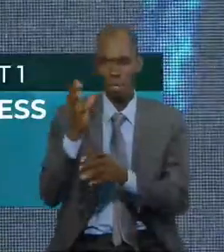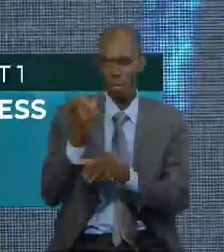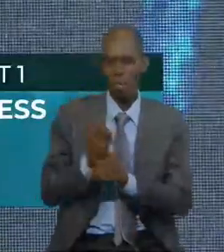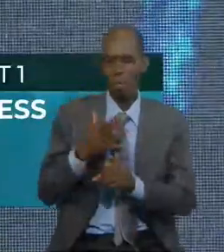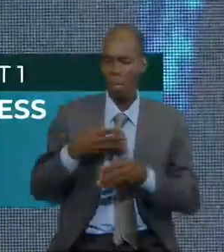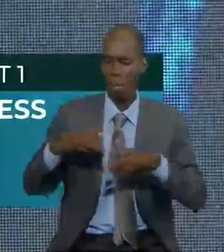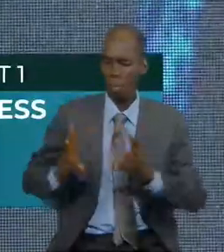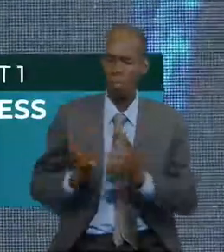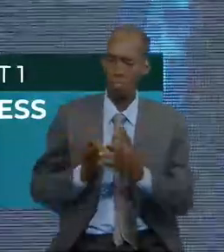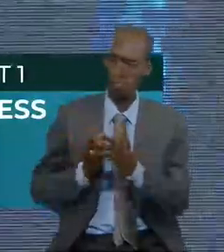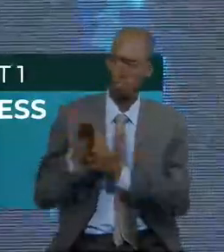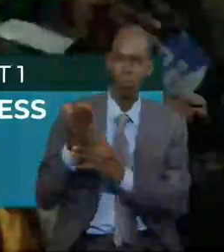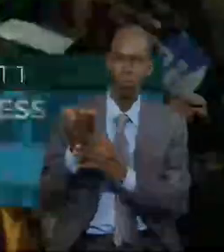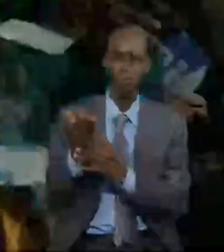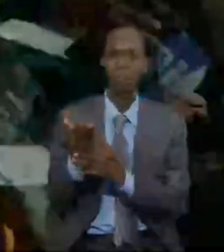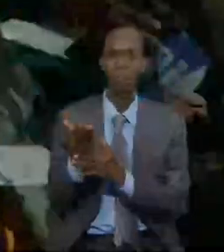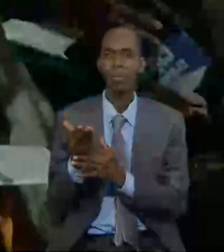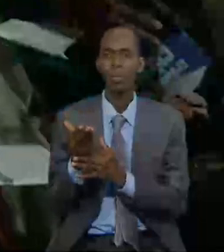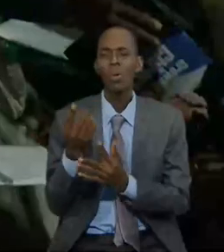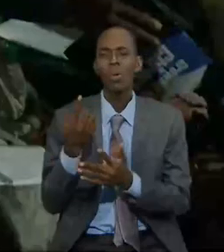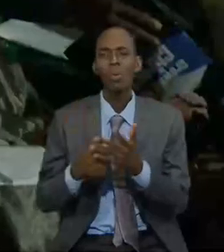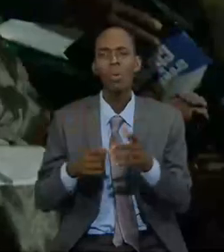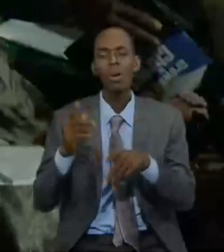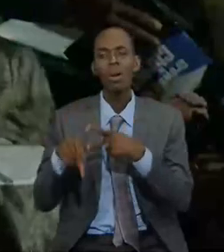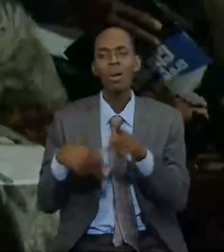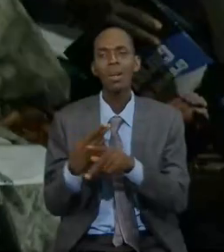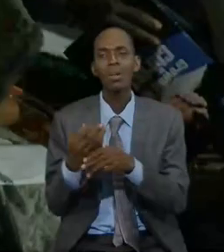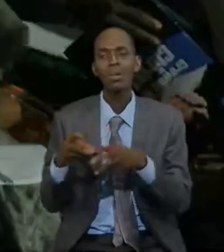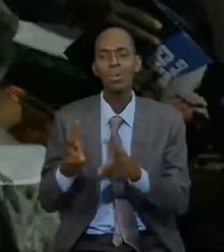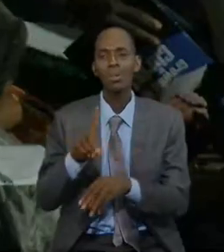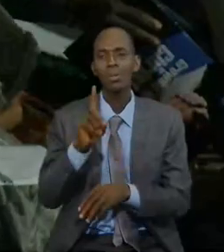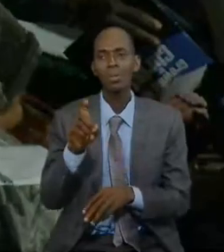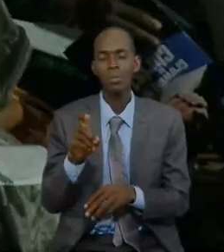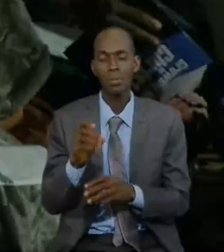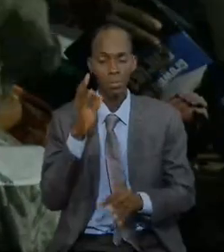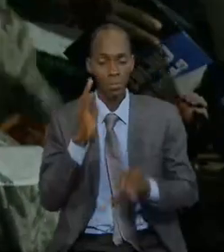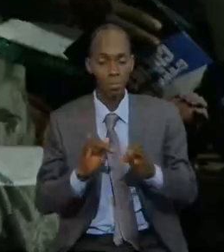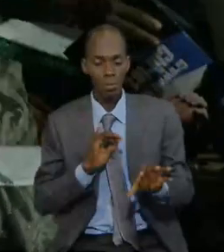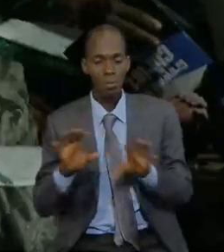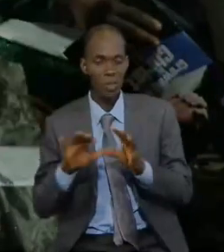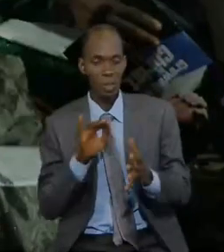parce que je le fais je vais trouver mon chemin quel type de chemin